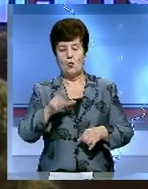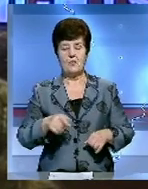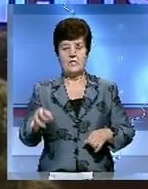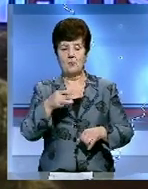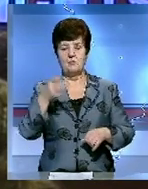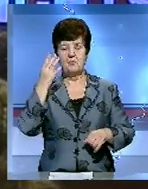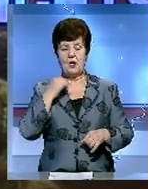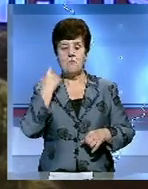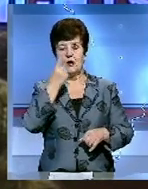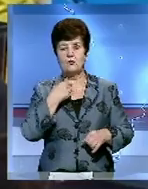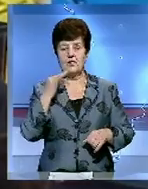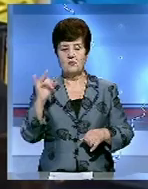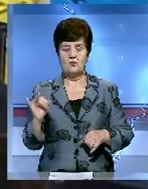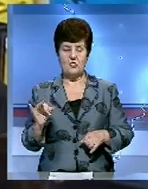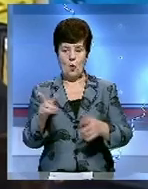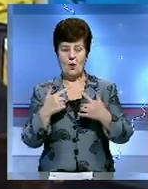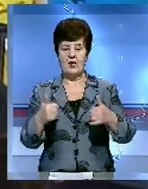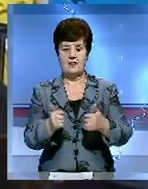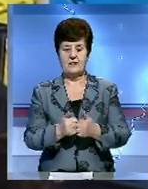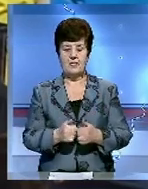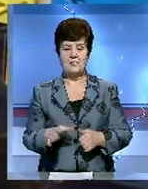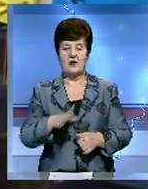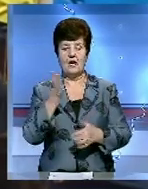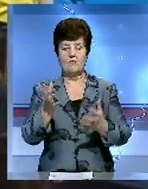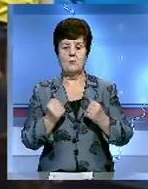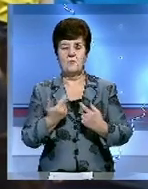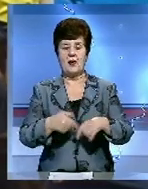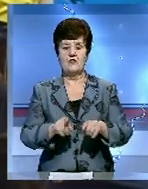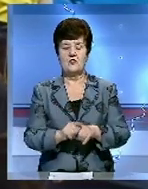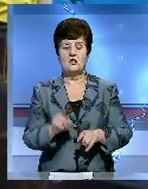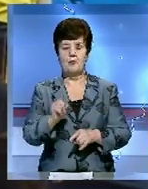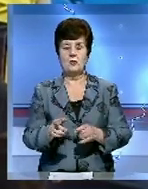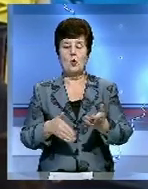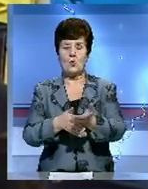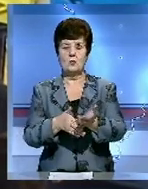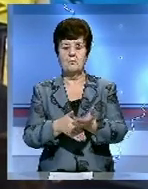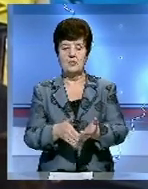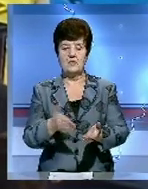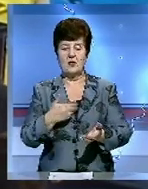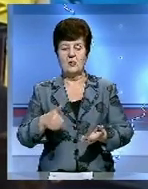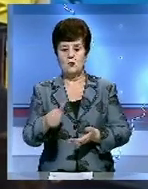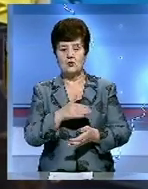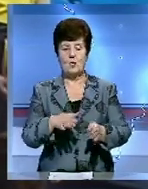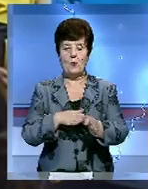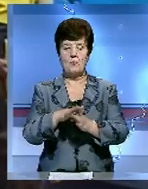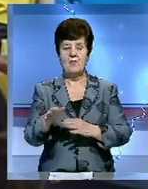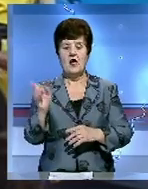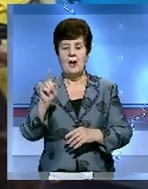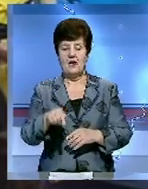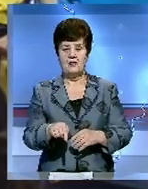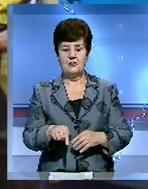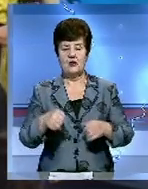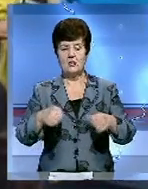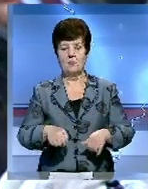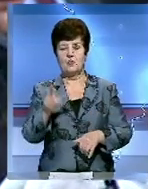persoane și organizații care vor primi aceste premii pentru contribuția lor semnificativă în vederea promovării agendei drepturilor omului în